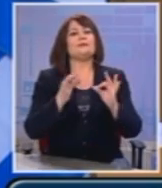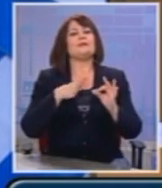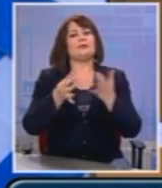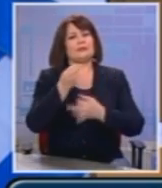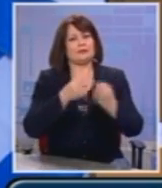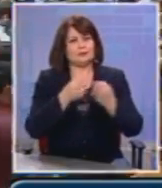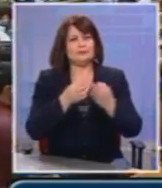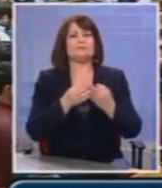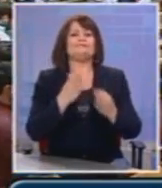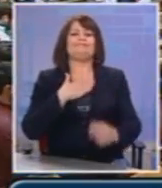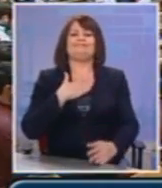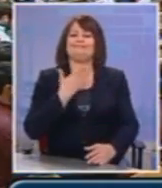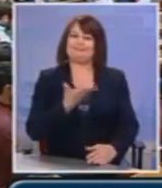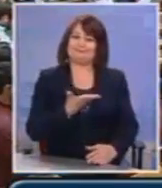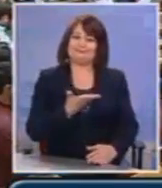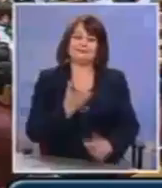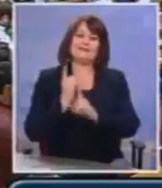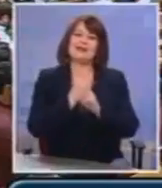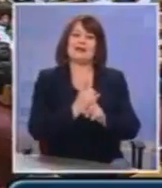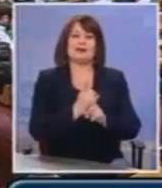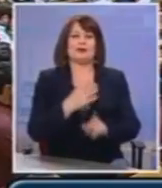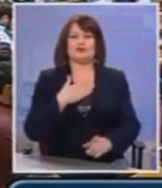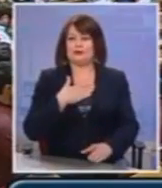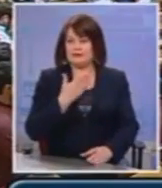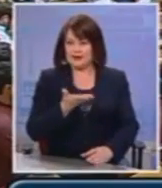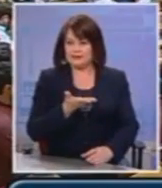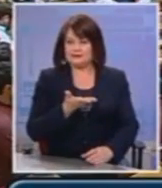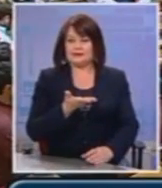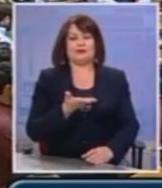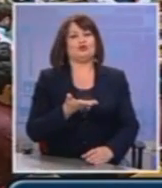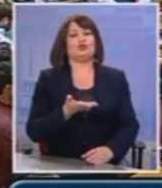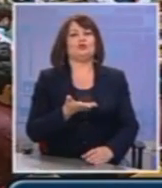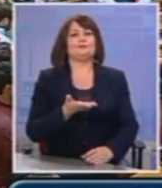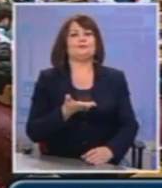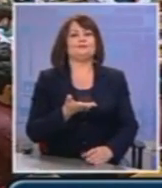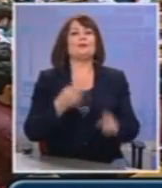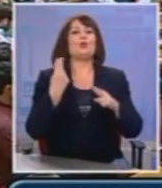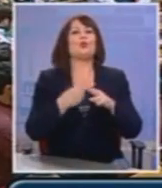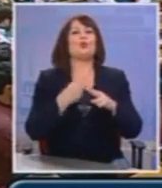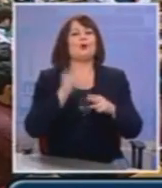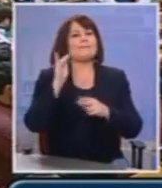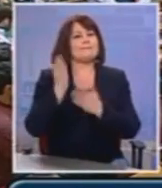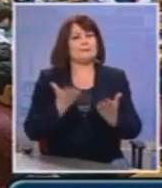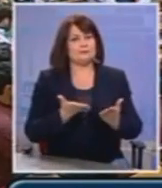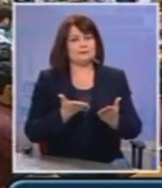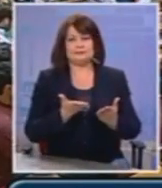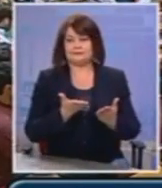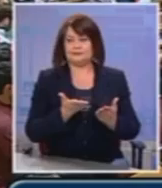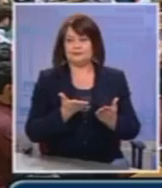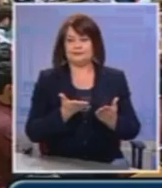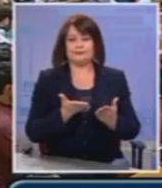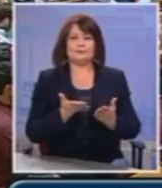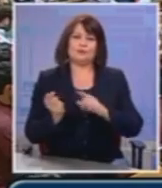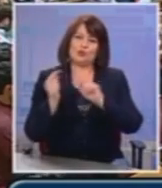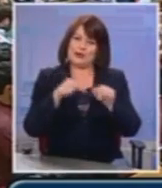να ευχαριστήσω ιδιαιτέρως τους εκλεκτούς προσκεκλημένους μας και τους